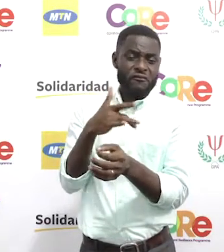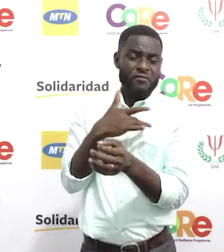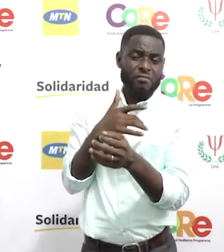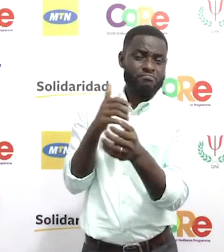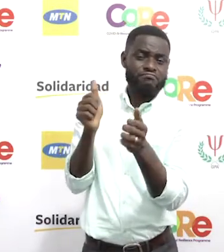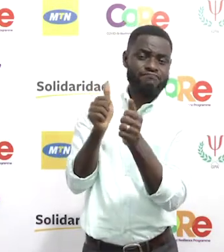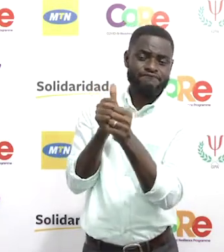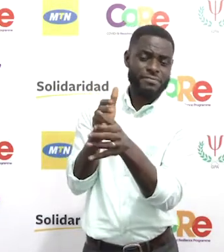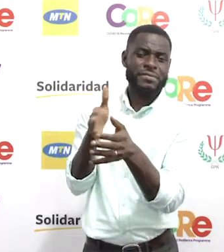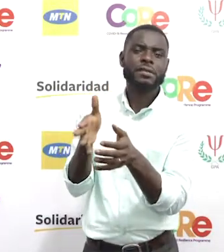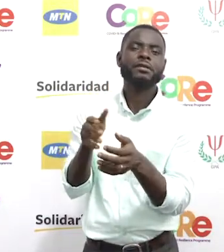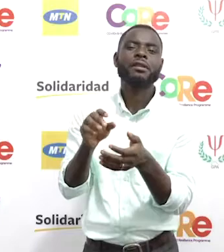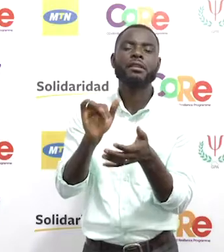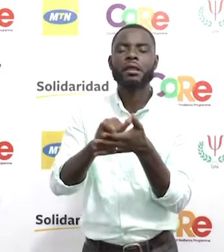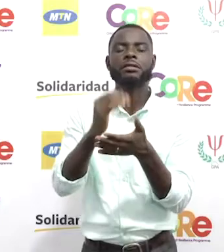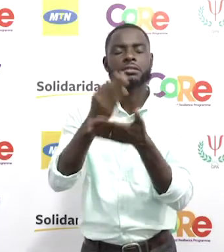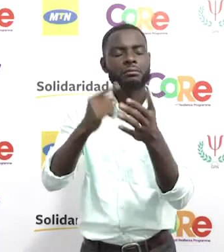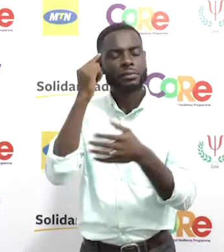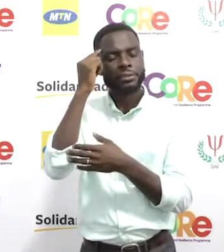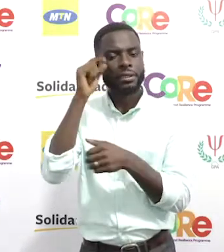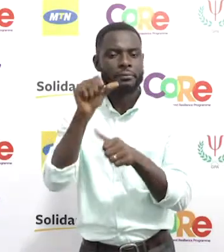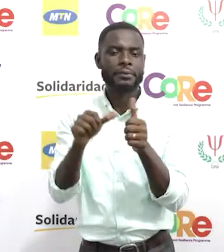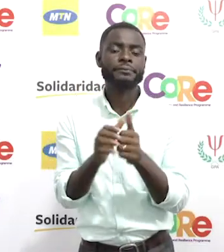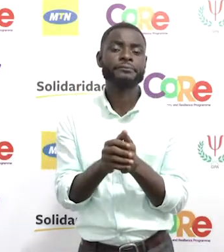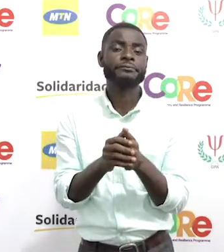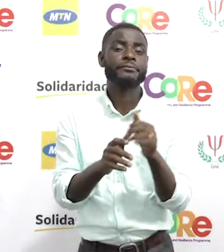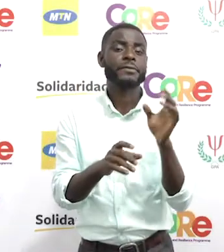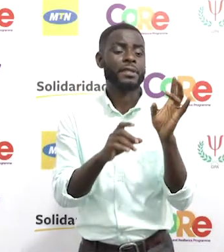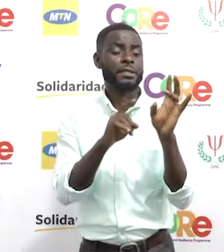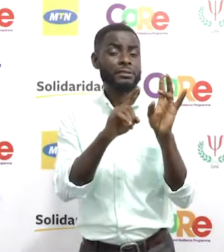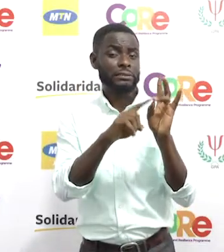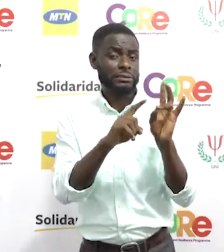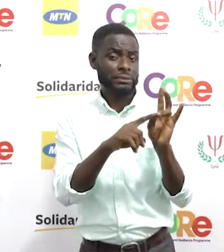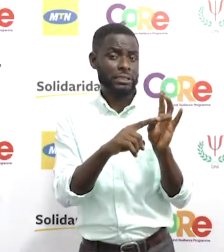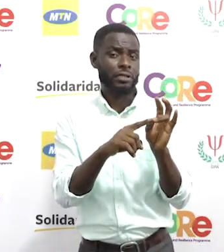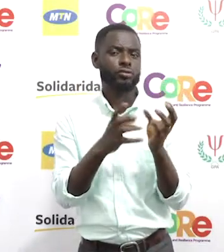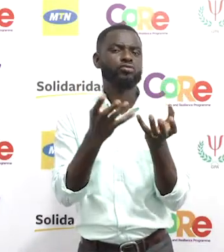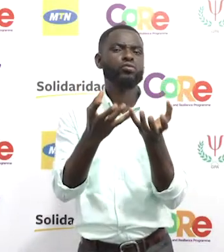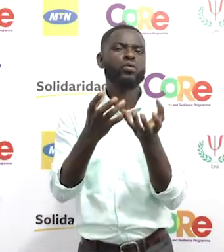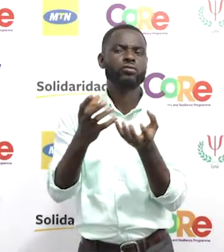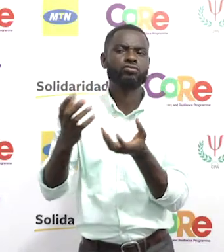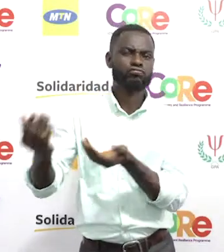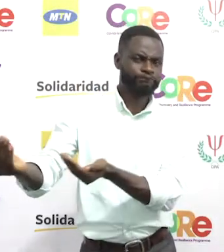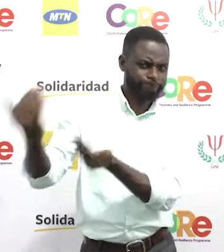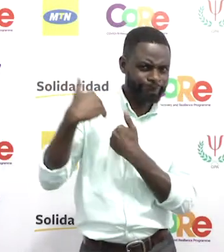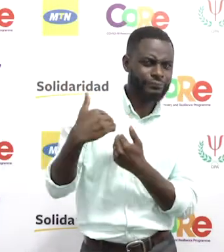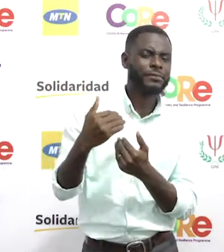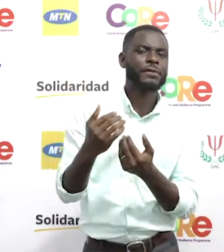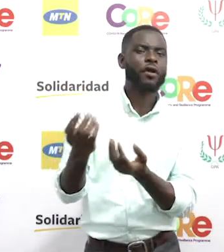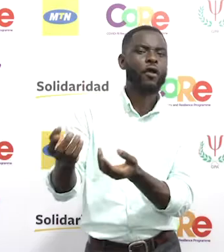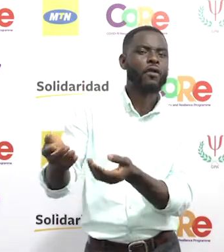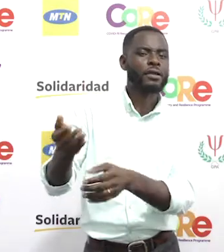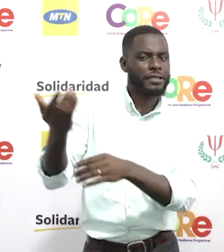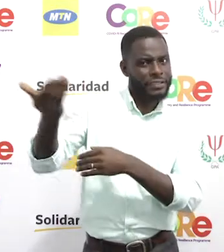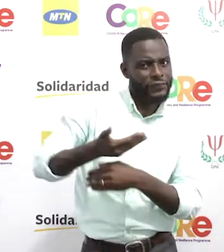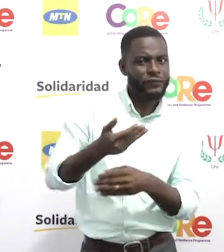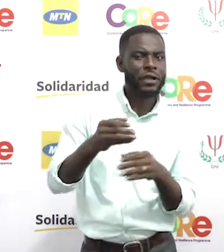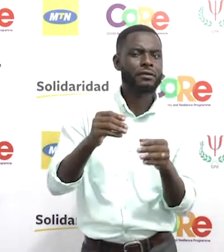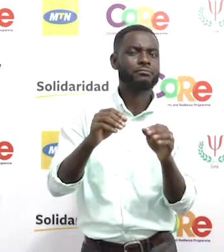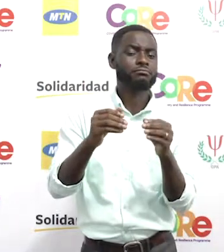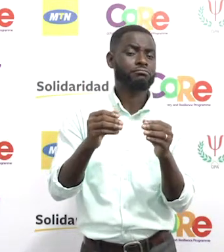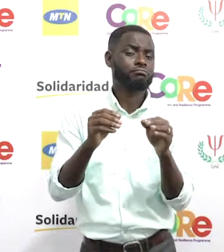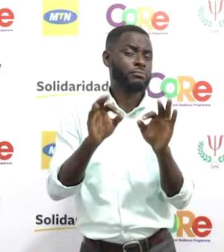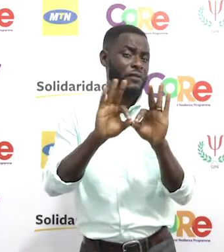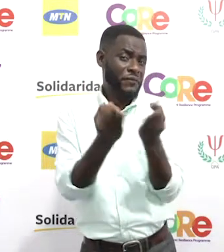mli la. Jee jihe ni sano juen hiake. Mene jino neba. Pa u. Osmo ne ben kwa weku men